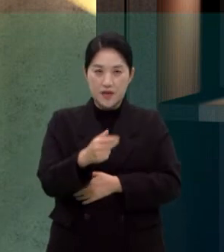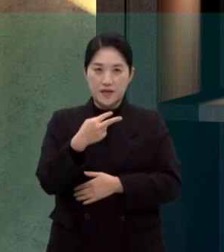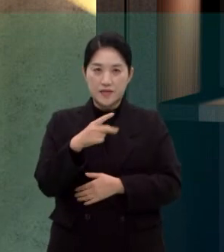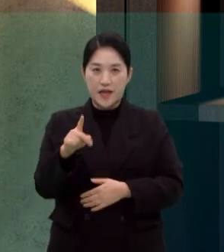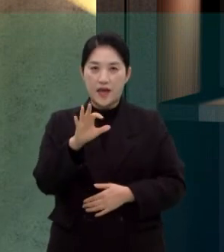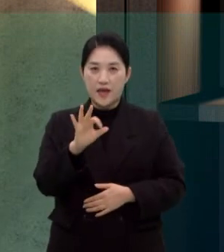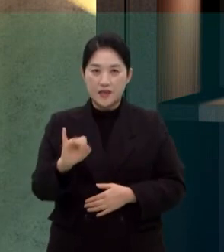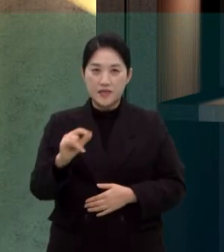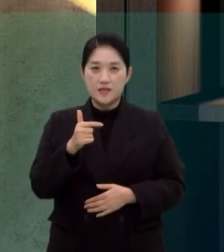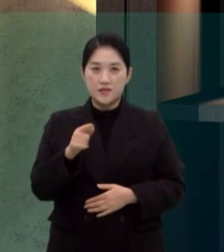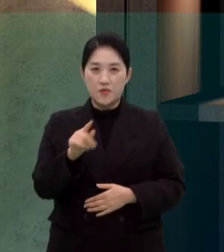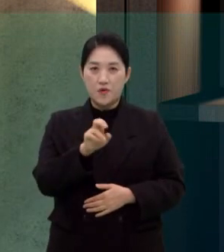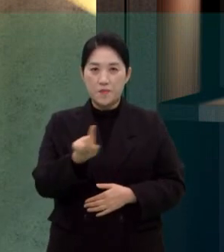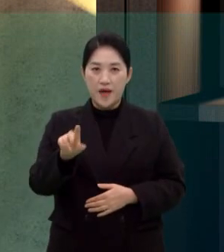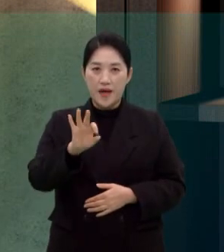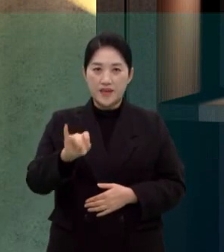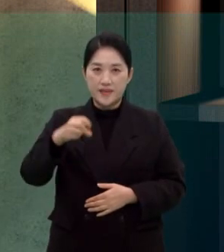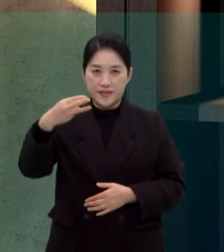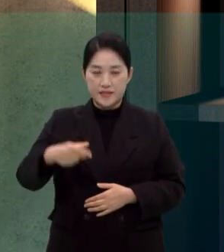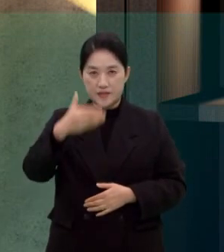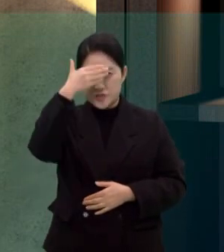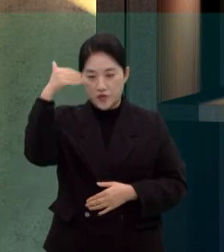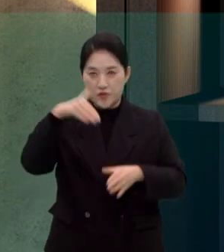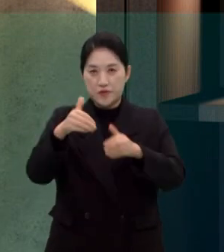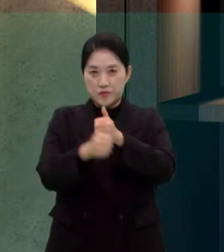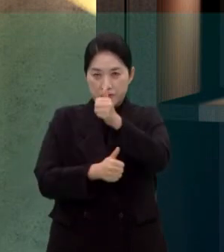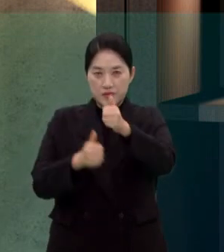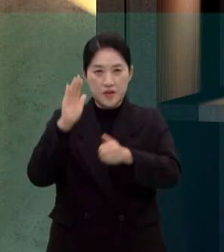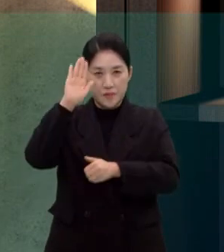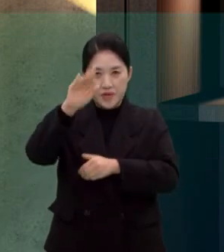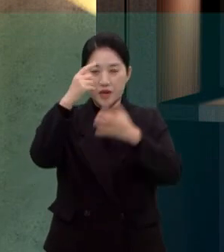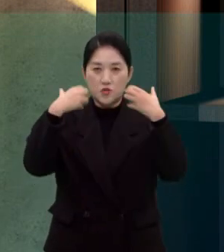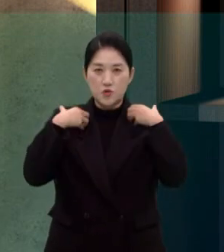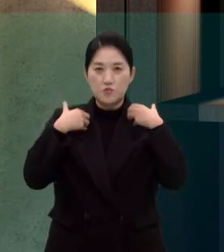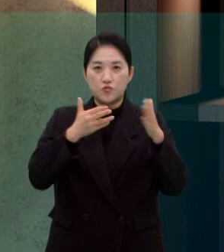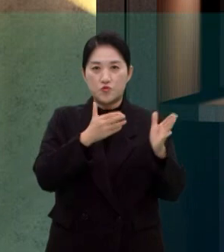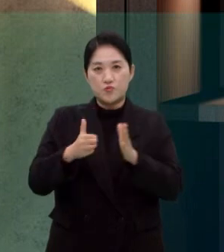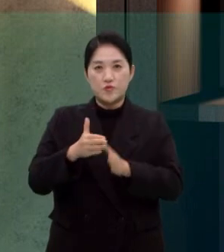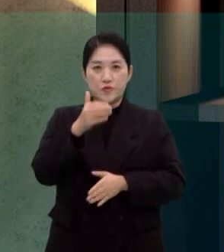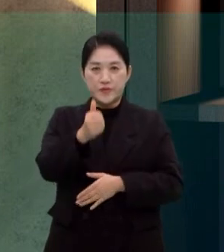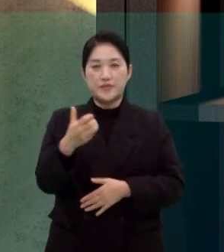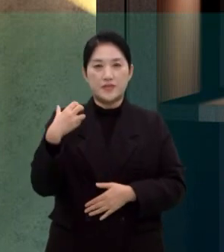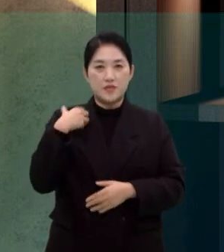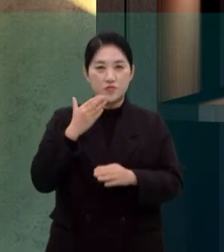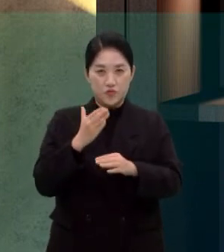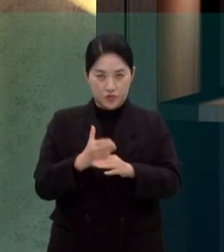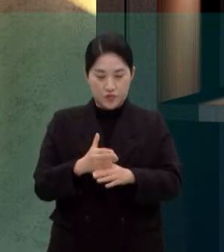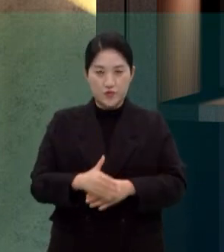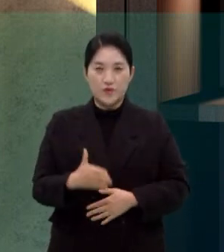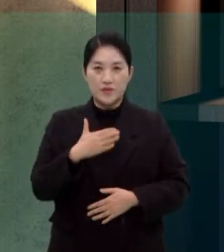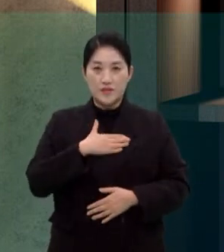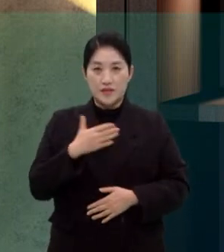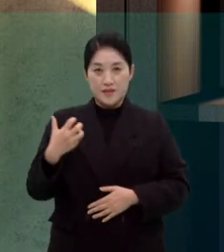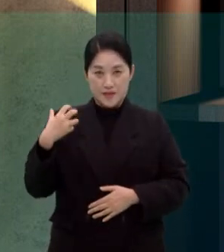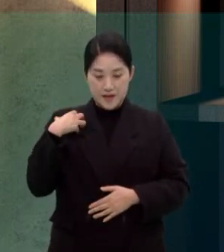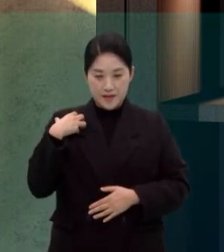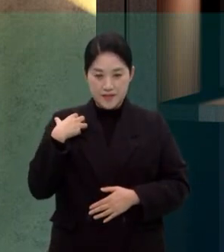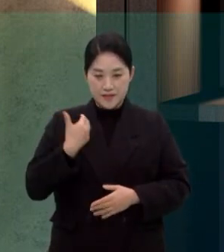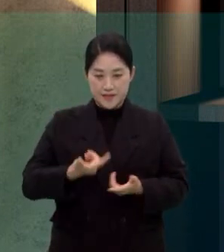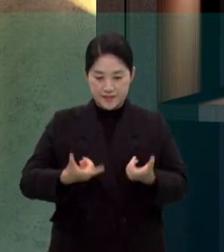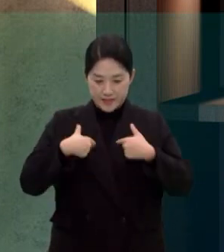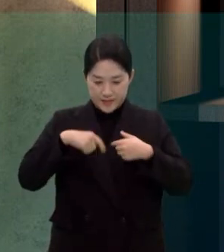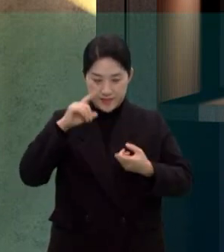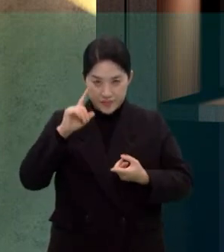다이너마이트 청년선대위에서 미래정부 준비단장을 맡고 있습니다. 제가 담당하고 있는 소임에